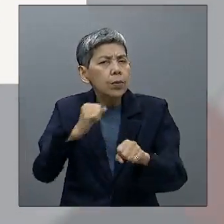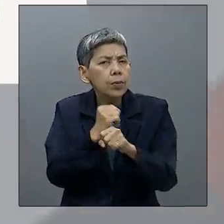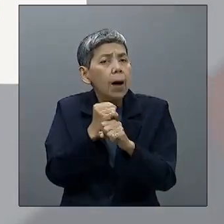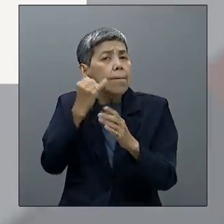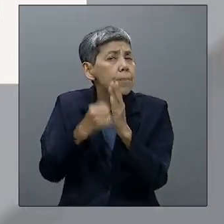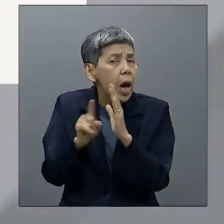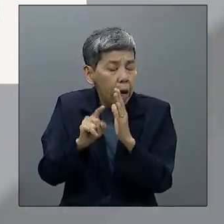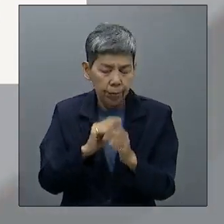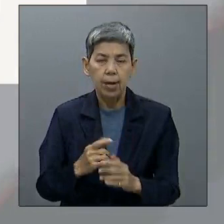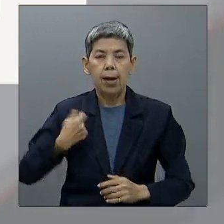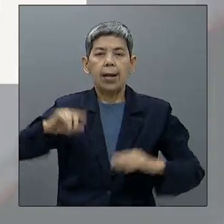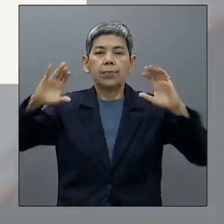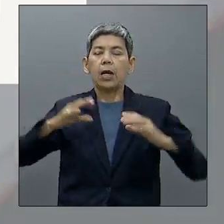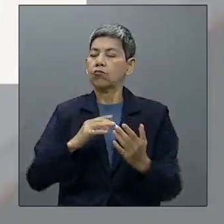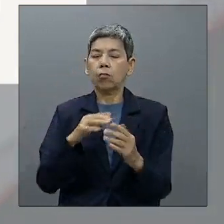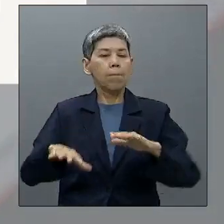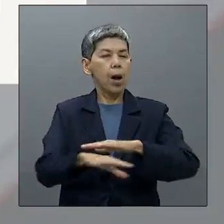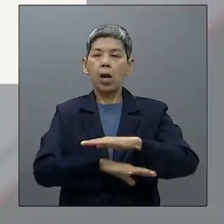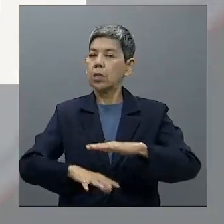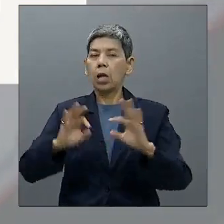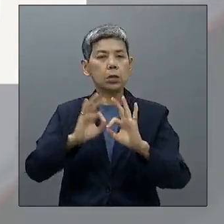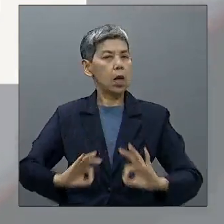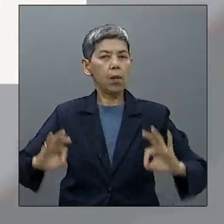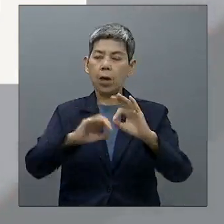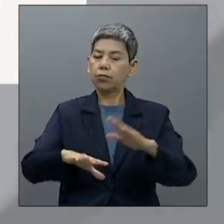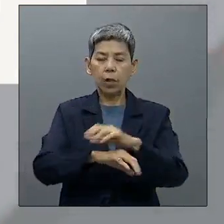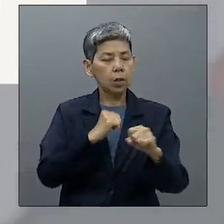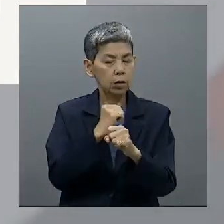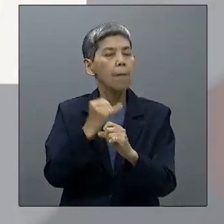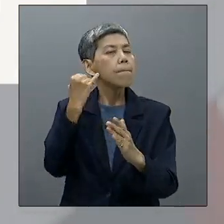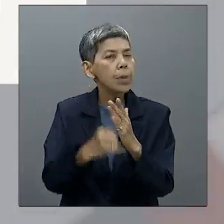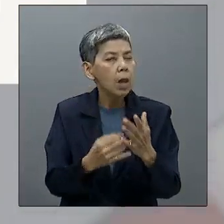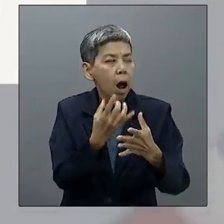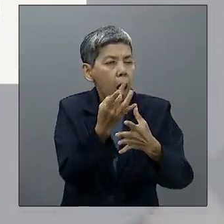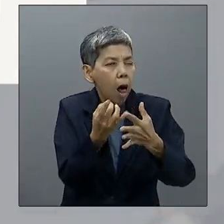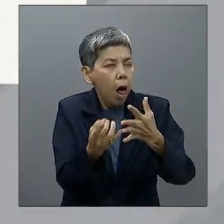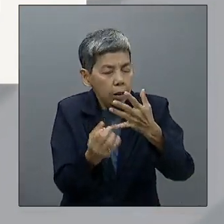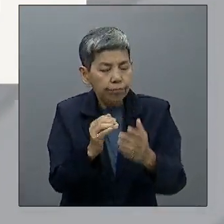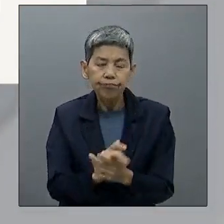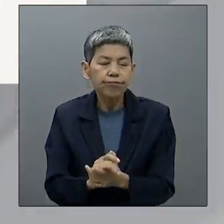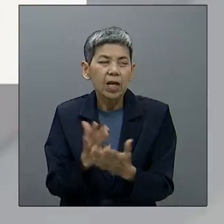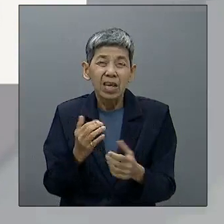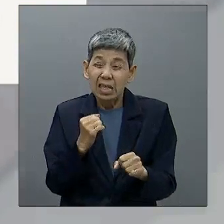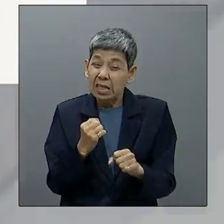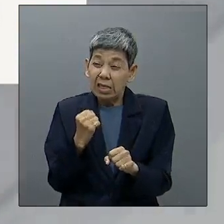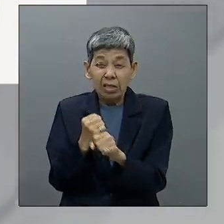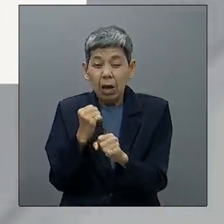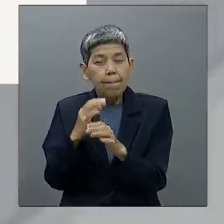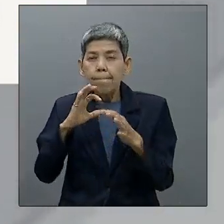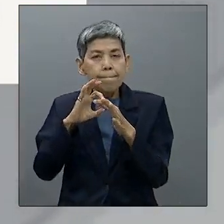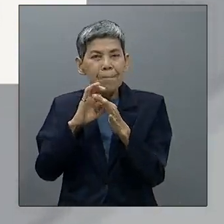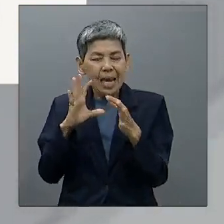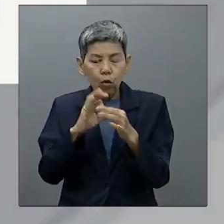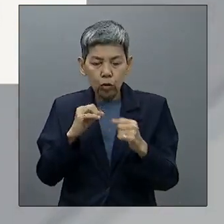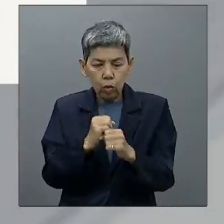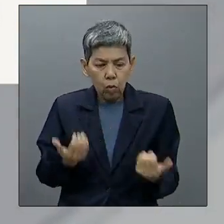พนักงานอัยการจะยึดถือพยานหลักฐานในการกระทำความผิดนะครับจึงไม่การดำเนินคดีจึงไม่เกี่ยวกับการ